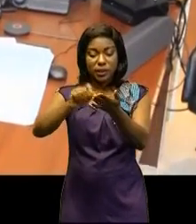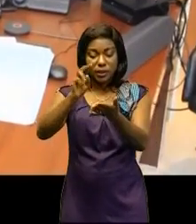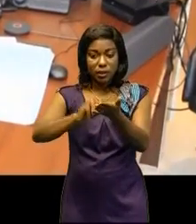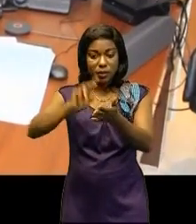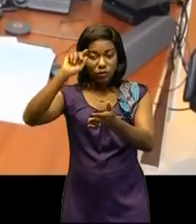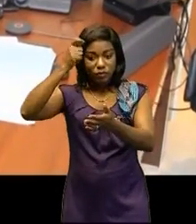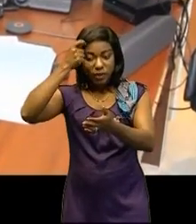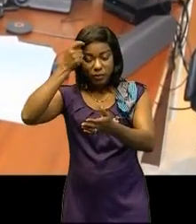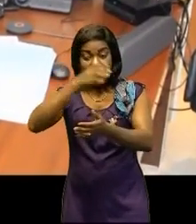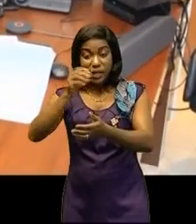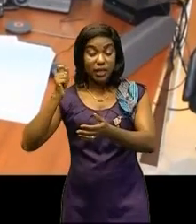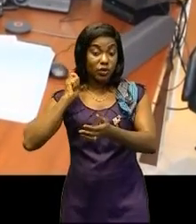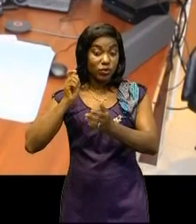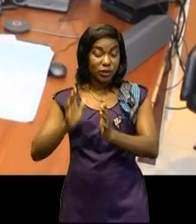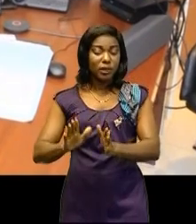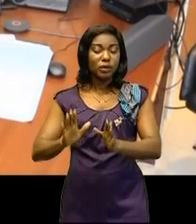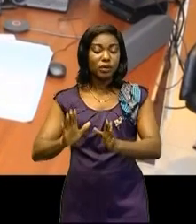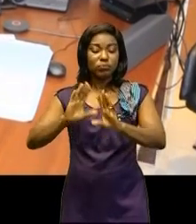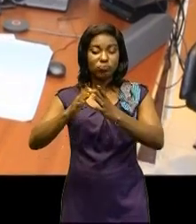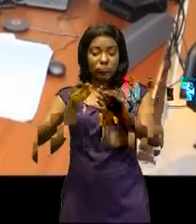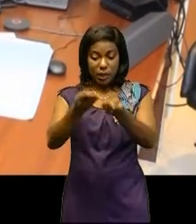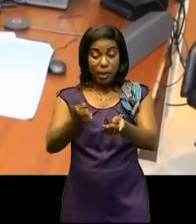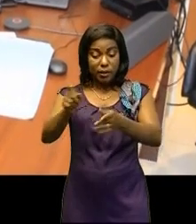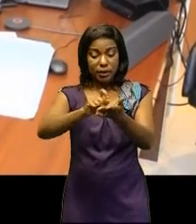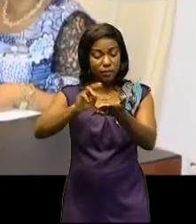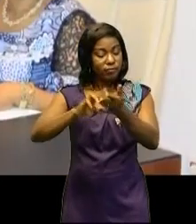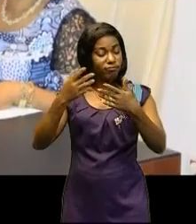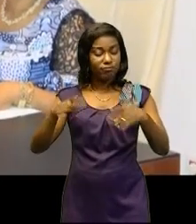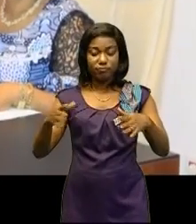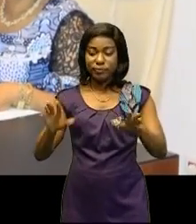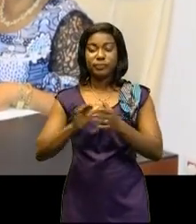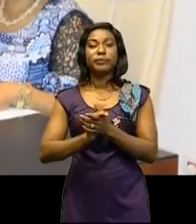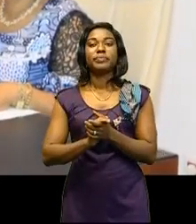la République et les banques syndicales de médecins.